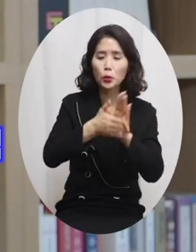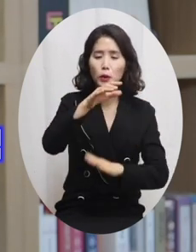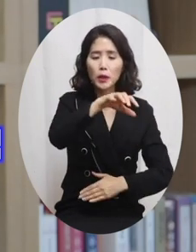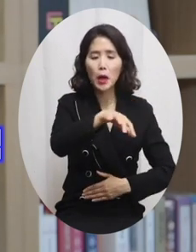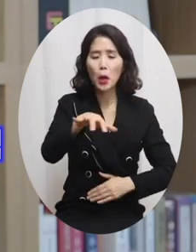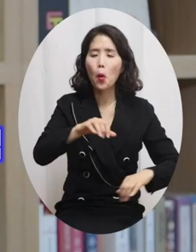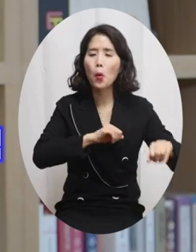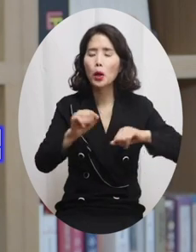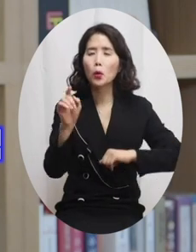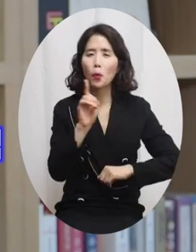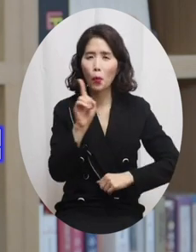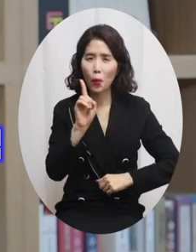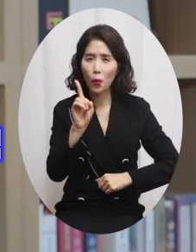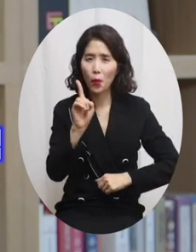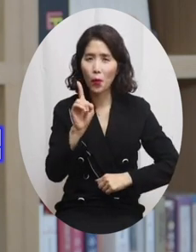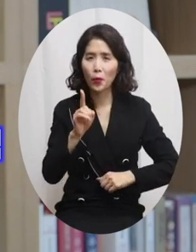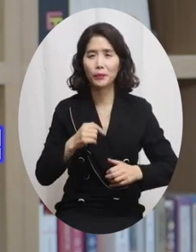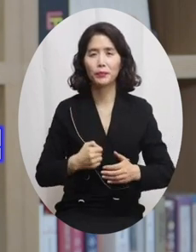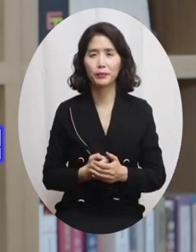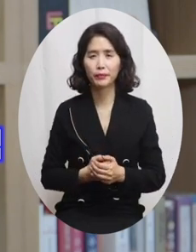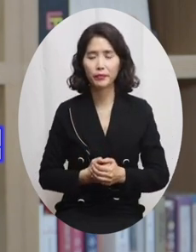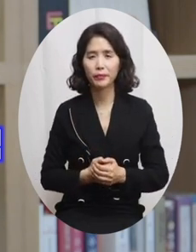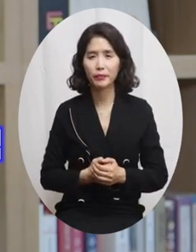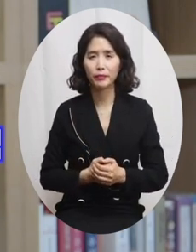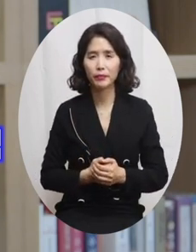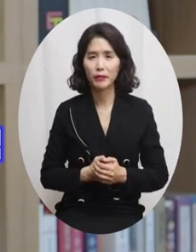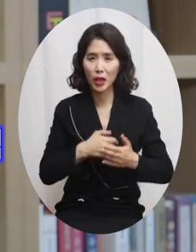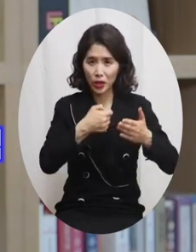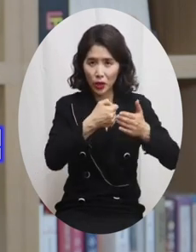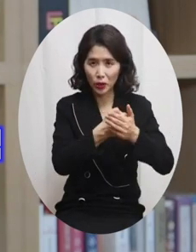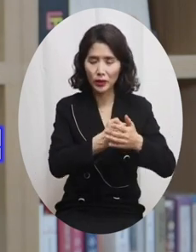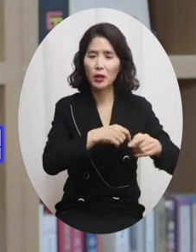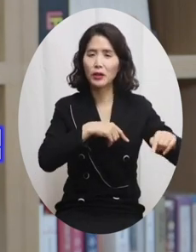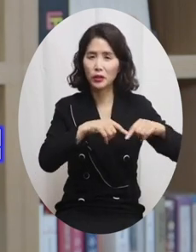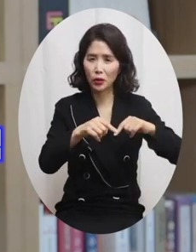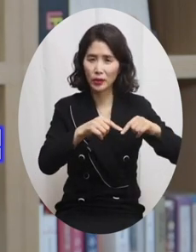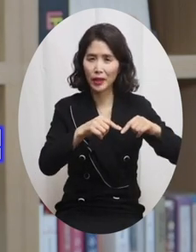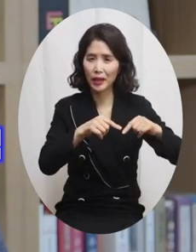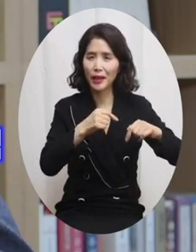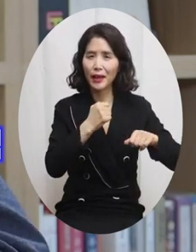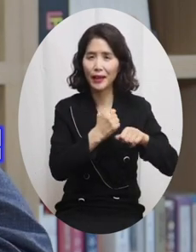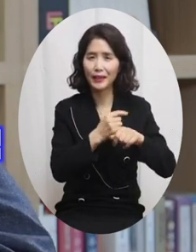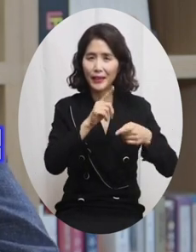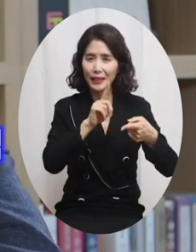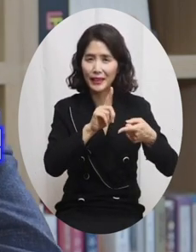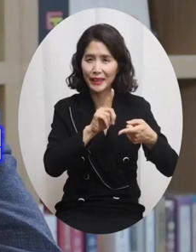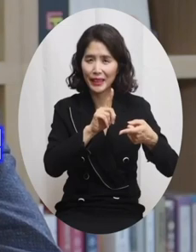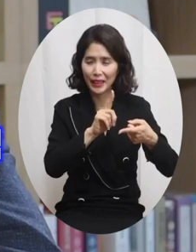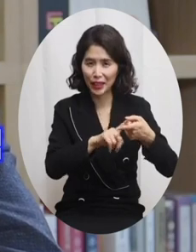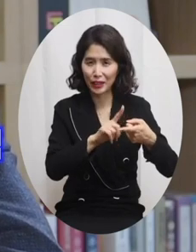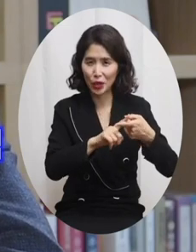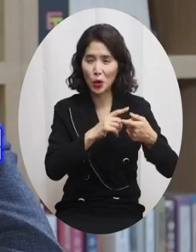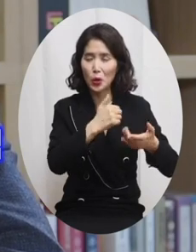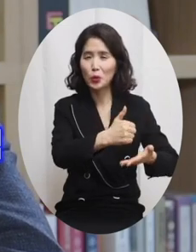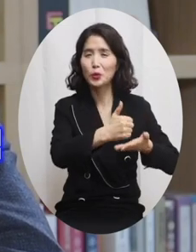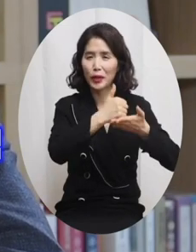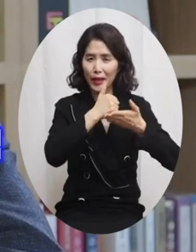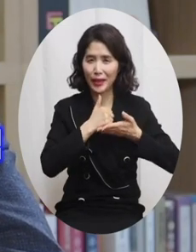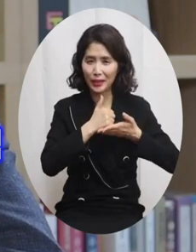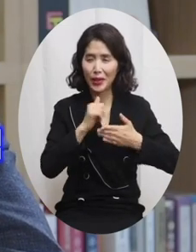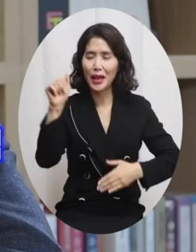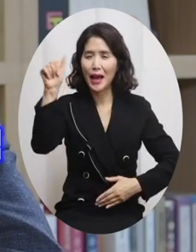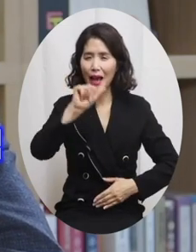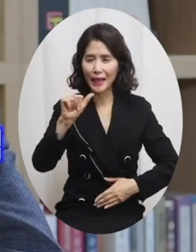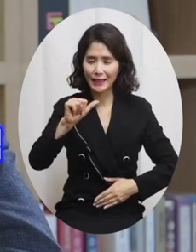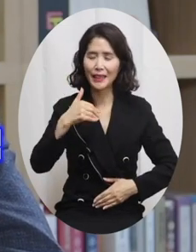되느냐 구체적으로 네, 구체적으로 네. 그러한 결정이나 정책들을 수행한 도시들에 대해 도시를 초대했는데